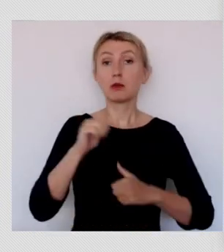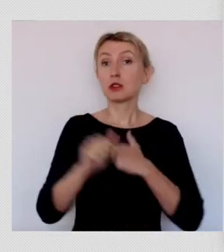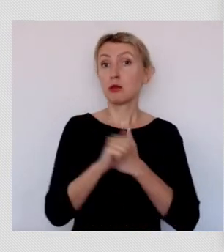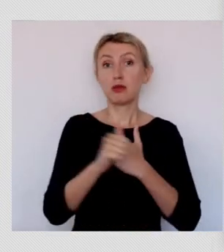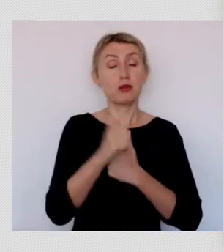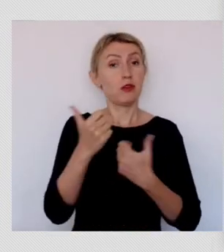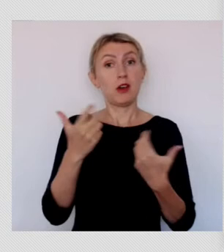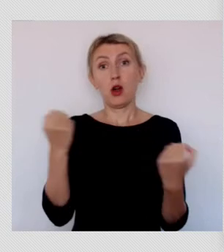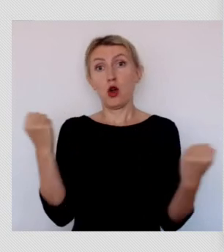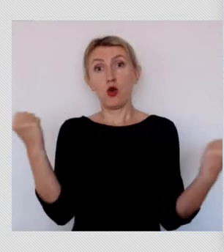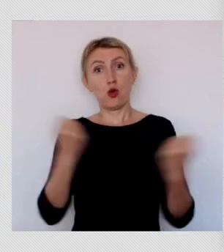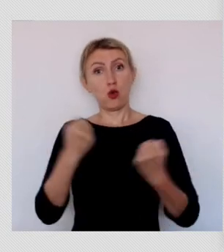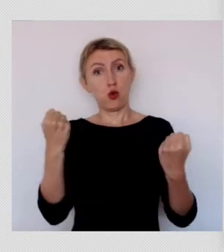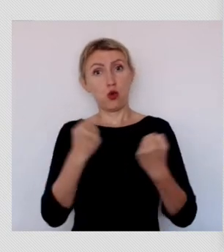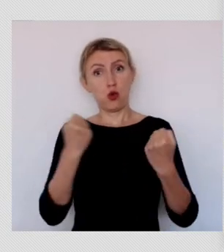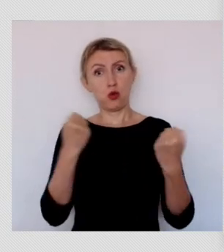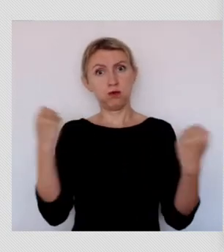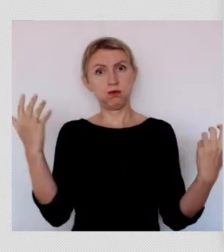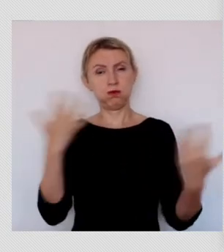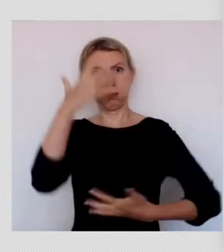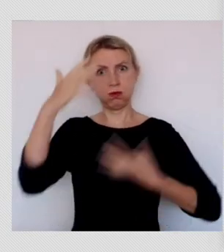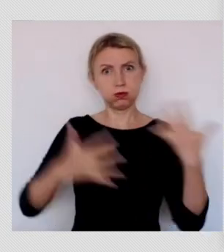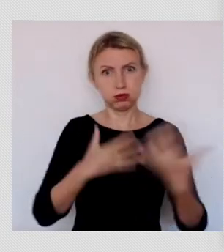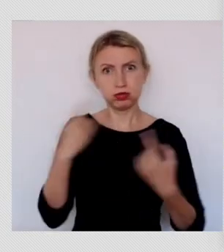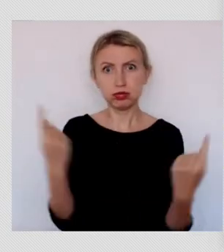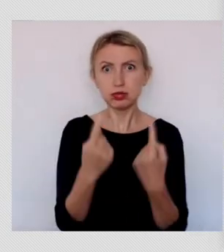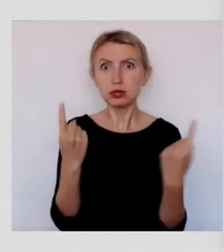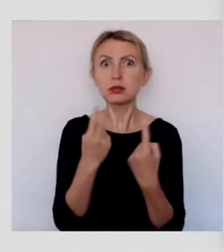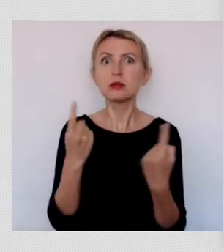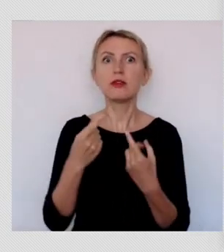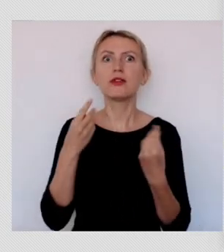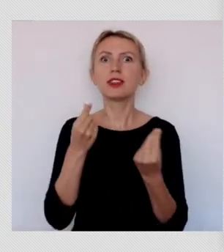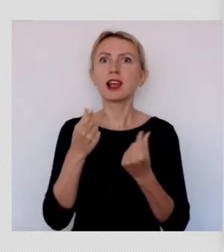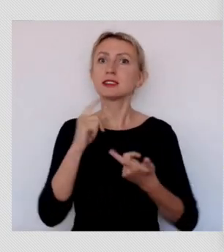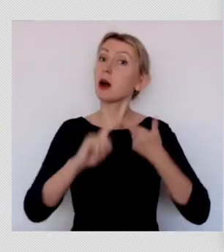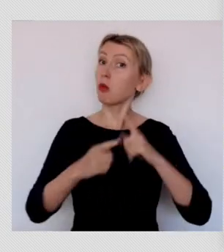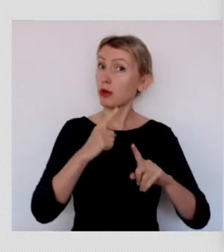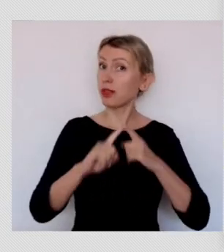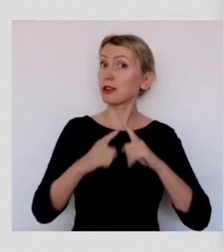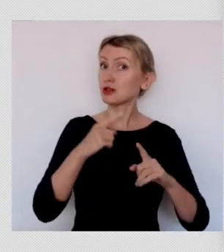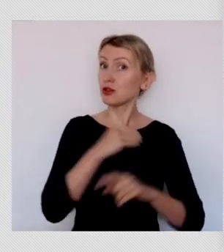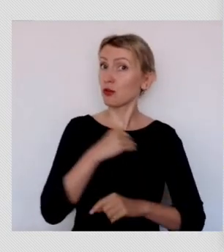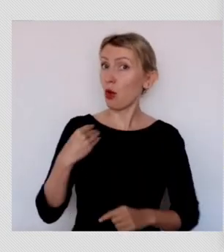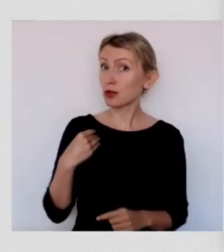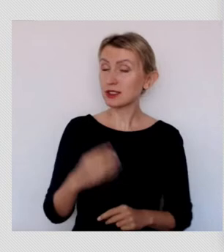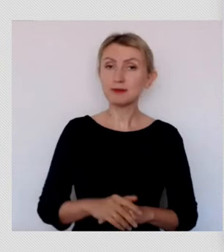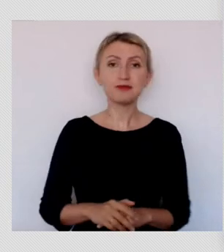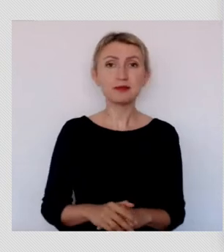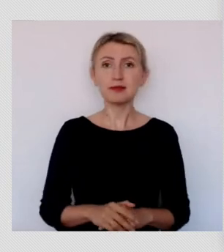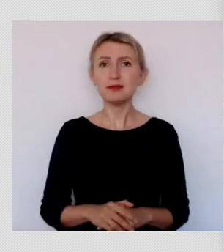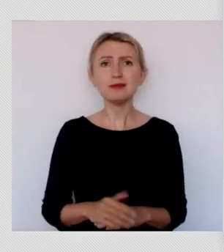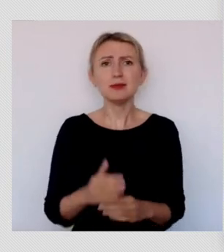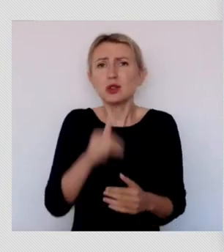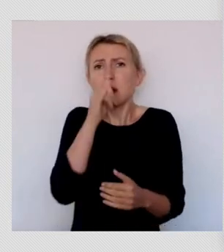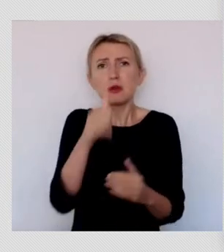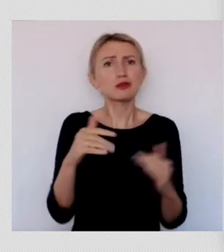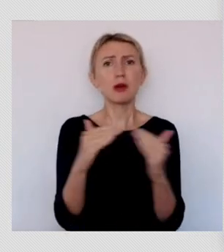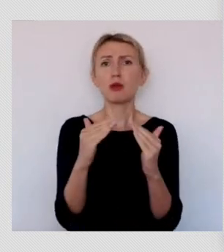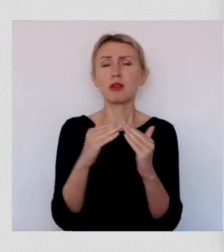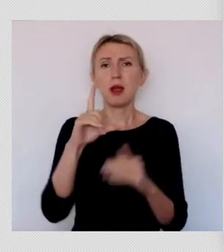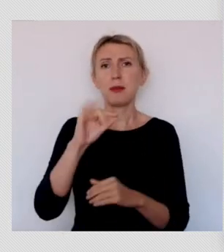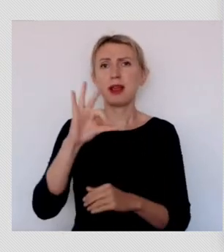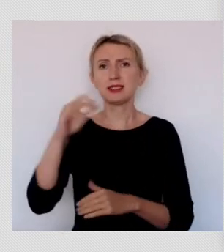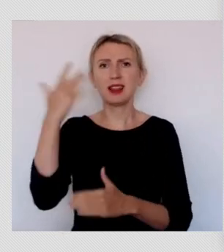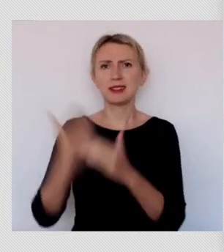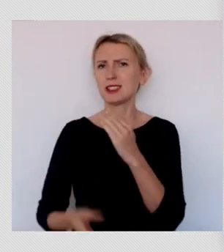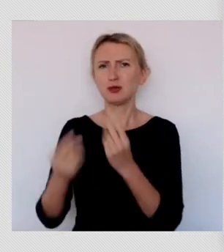ziemi, jakie ja kiedykolwiek widziałem w finansach politycznych w Polsce. To nawet nie ma tego co porównywać z tym, jak PSL stracił